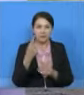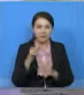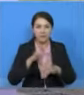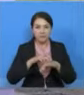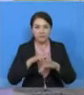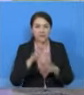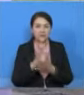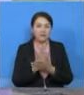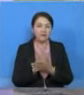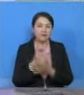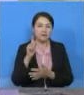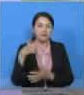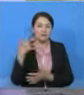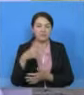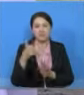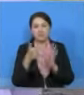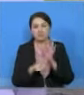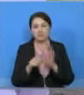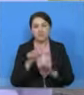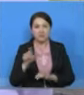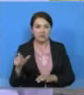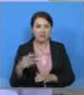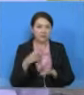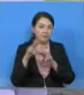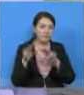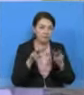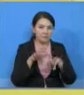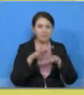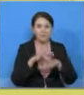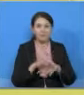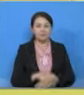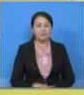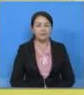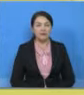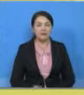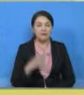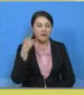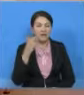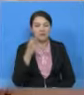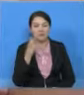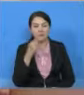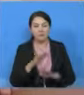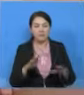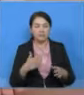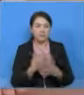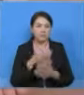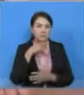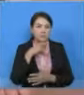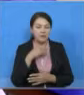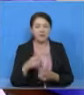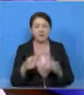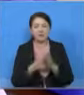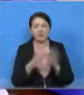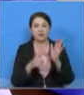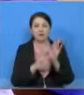врача идет 150-160 человек, осмотр проходят. Качество зубов детей настораживает. Малыши до 7 лет